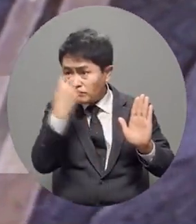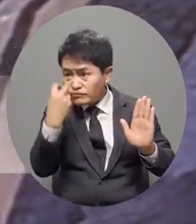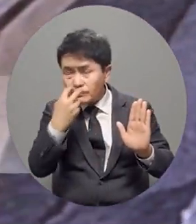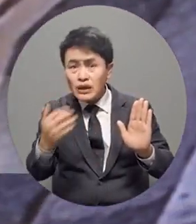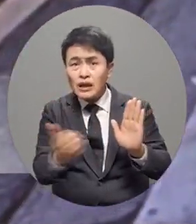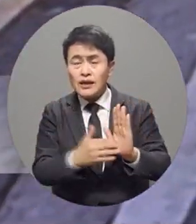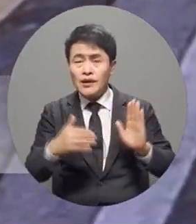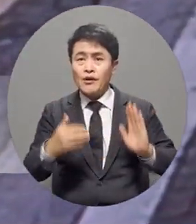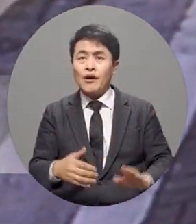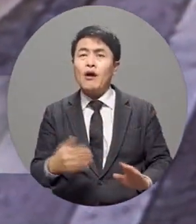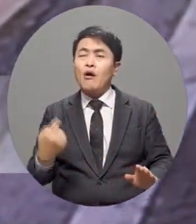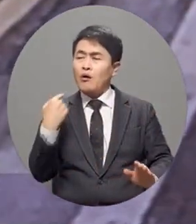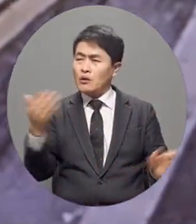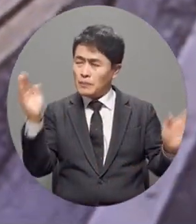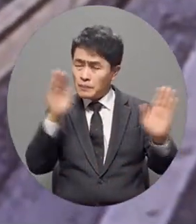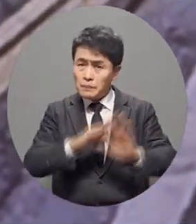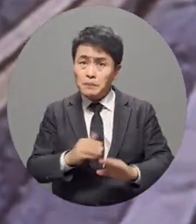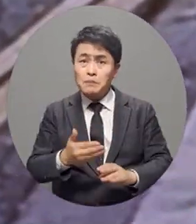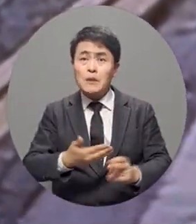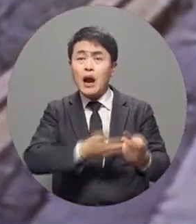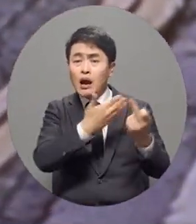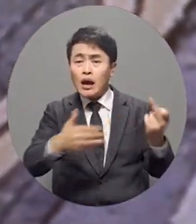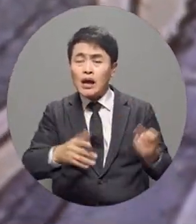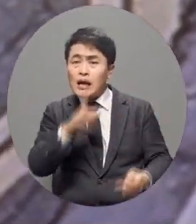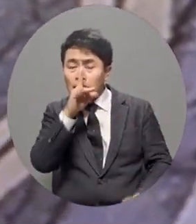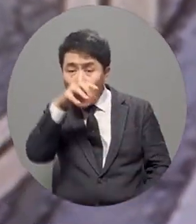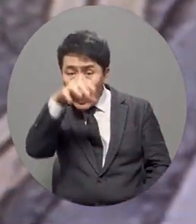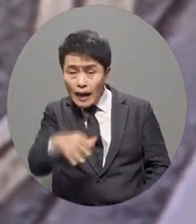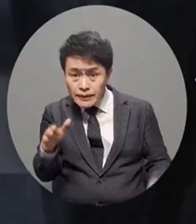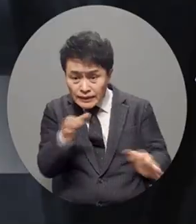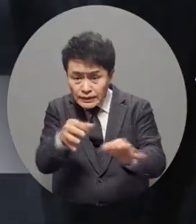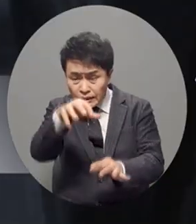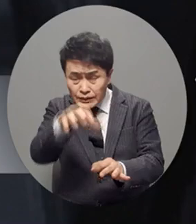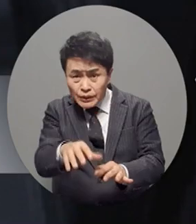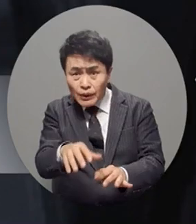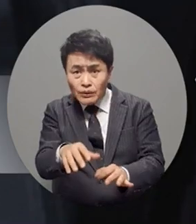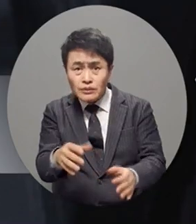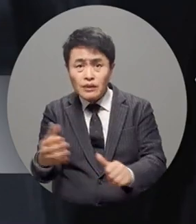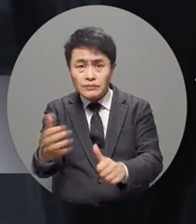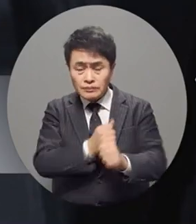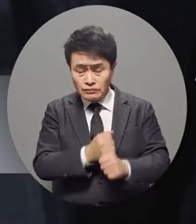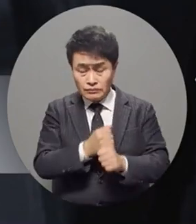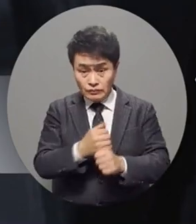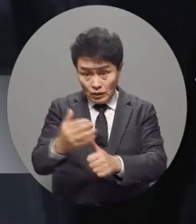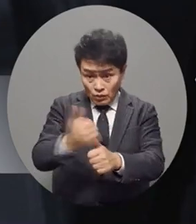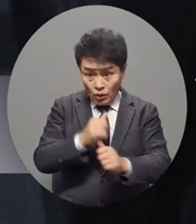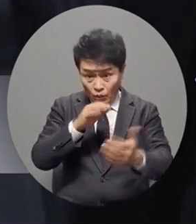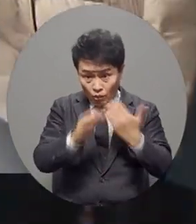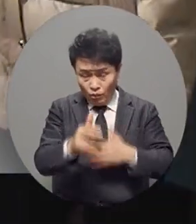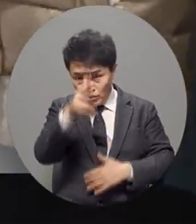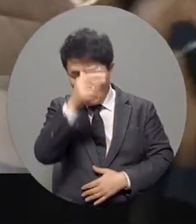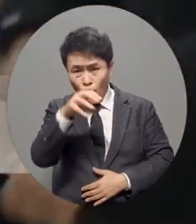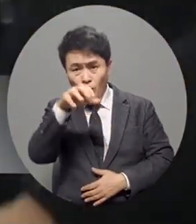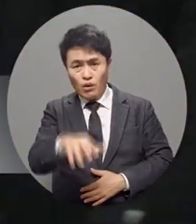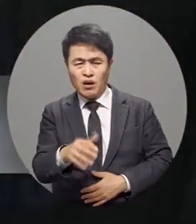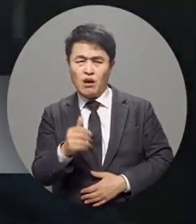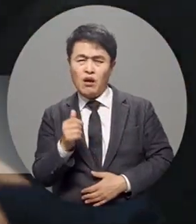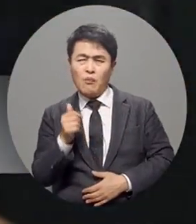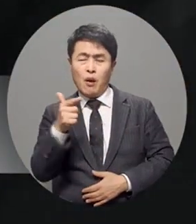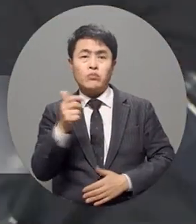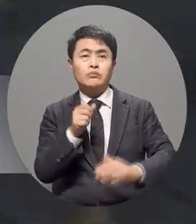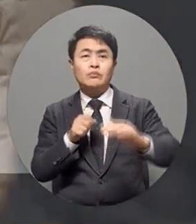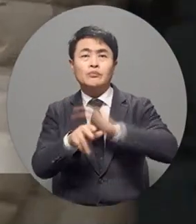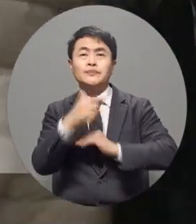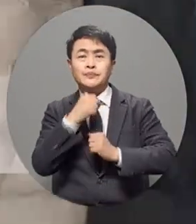강원도 강릉의 한 재래시장에서 붙잡혔습니다. 강원도에 연고가 없는 이 씨는 검거 직후 경찰 조사에서 멀리 도망가고